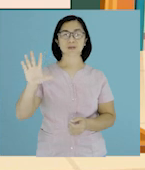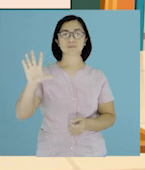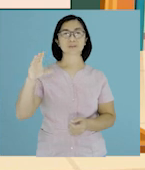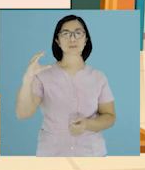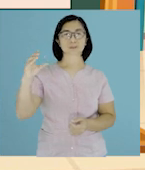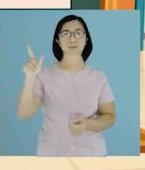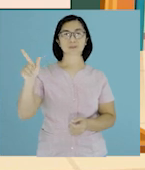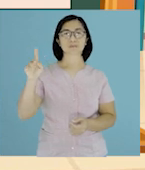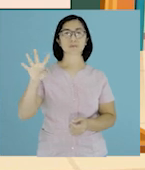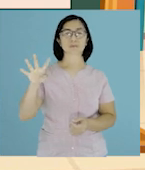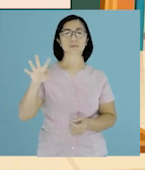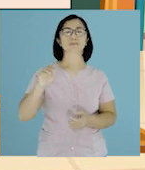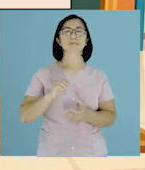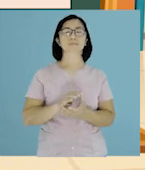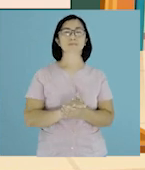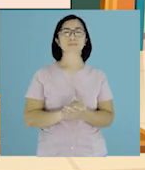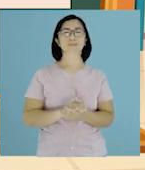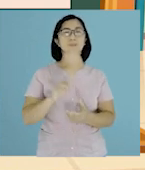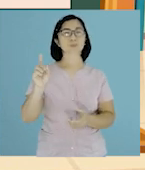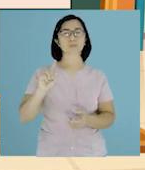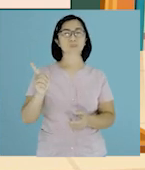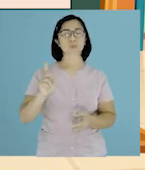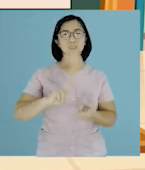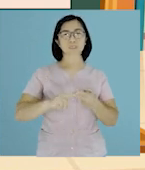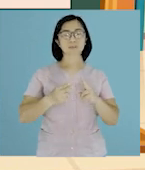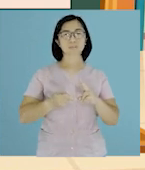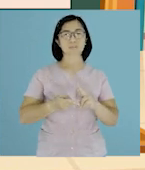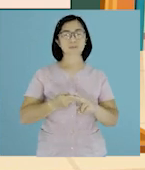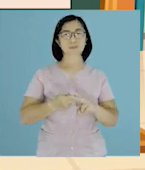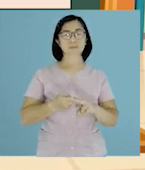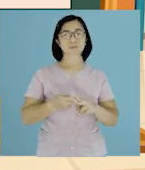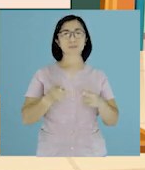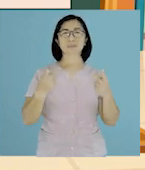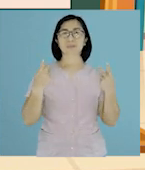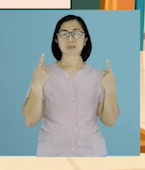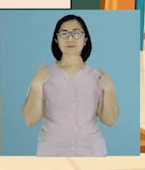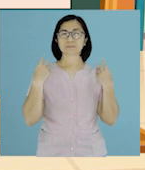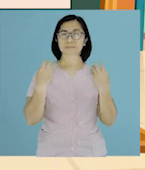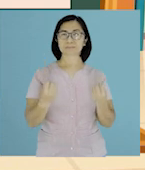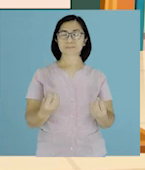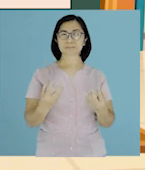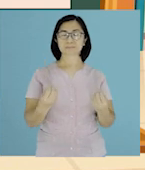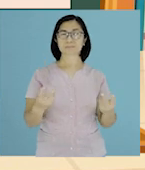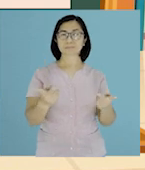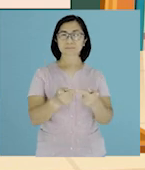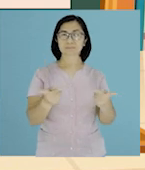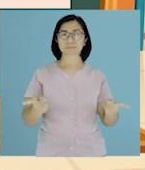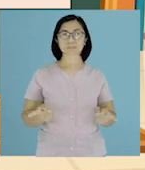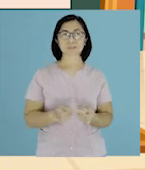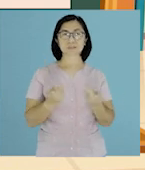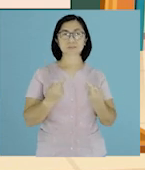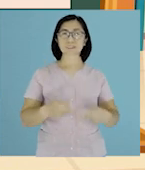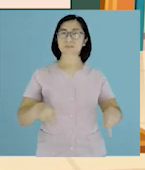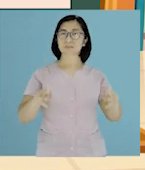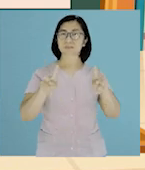923, at 524. Anong number ang may pinakamaraming place value?